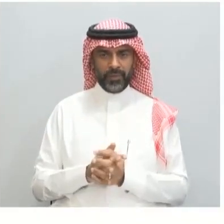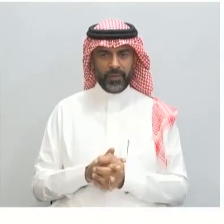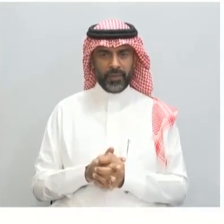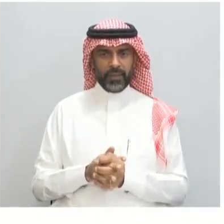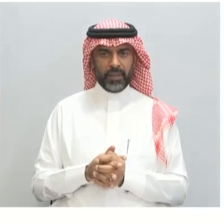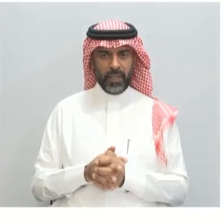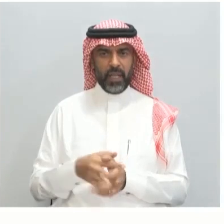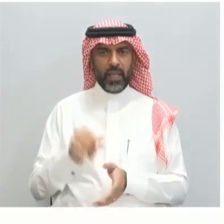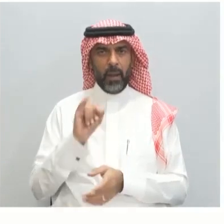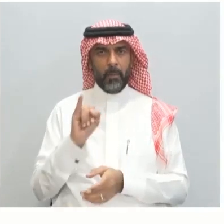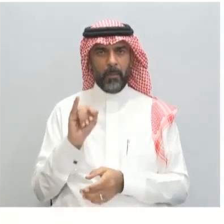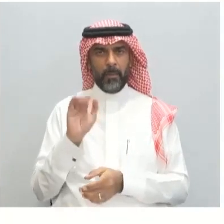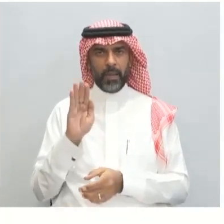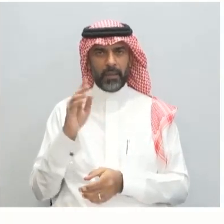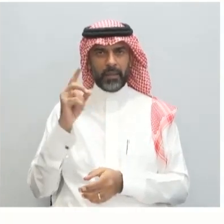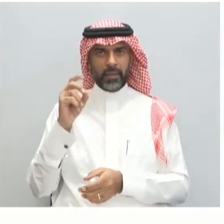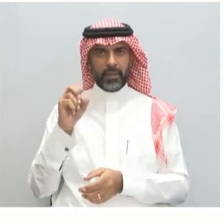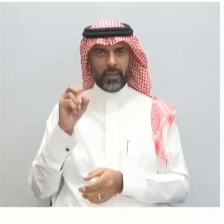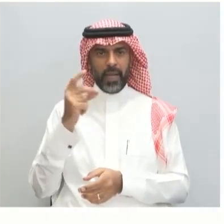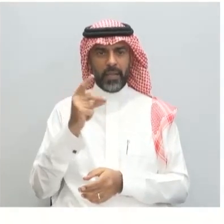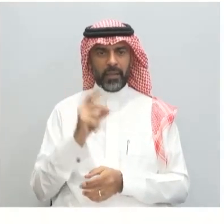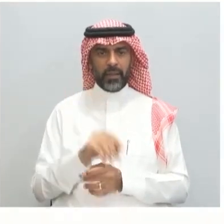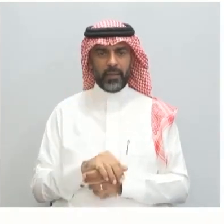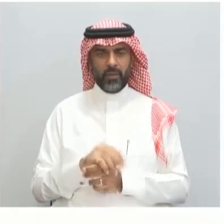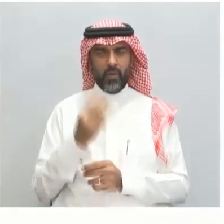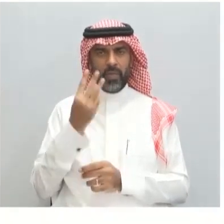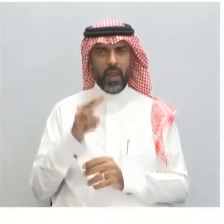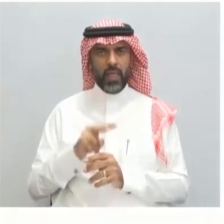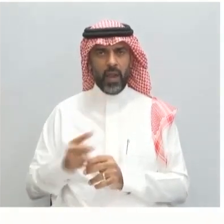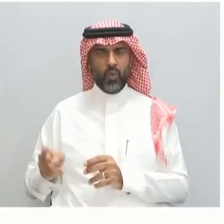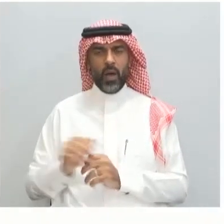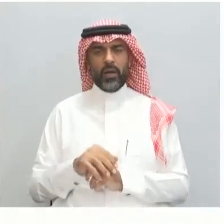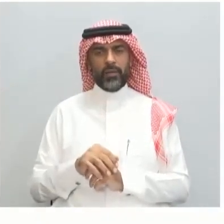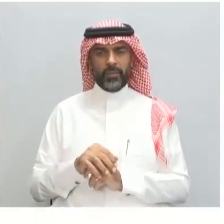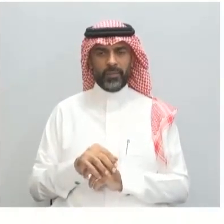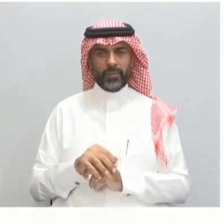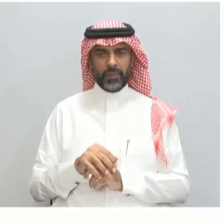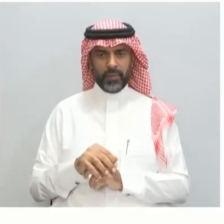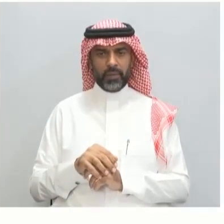رفنا على المساقط الثلاثه انواع المسقط الاسطواني